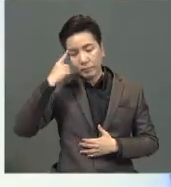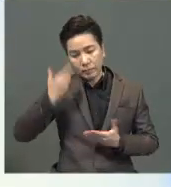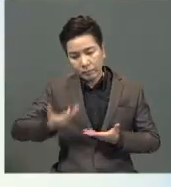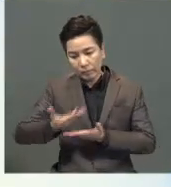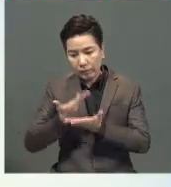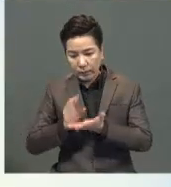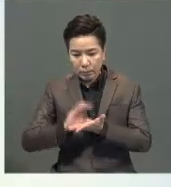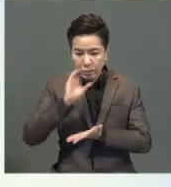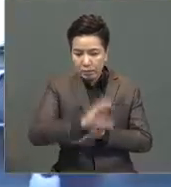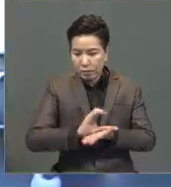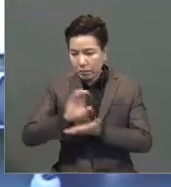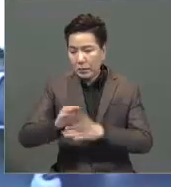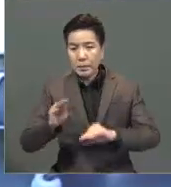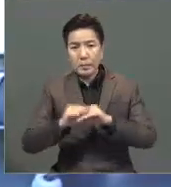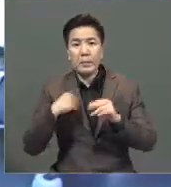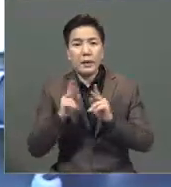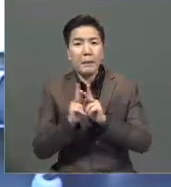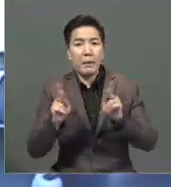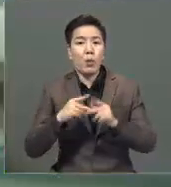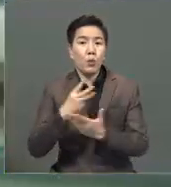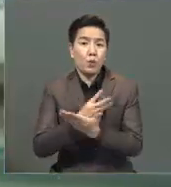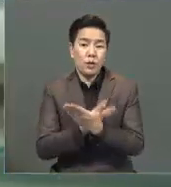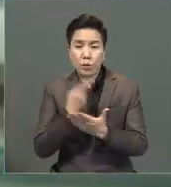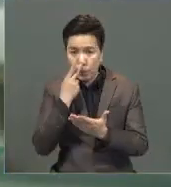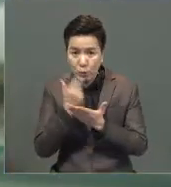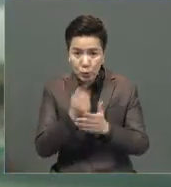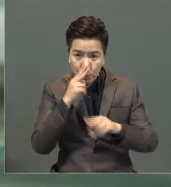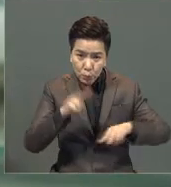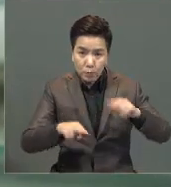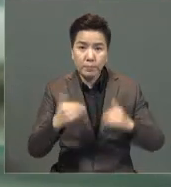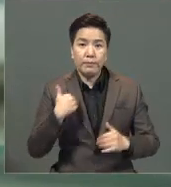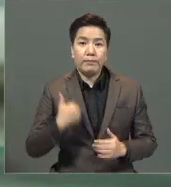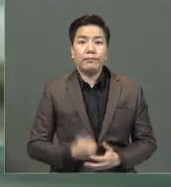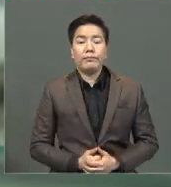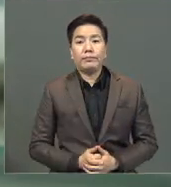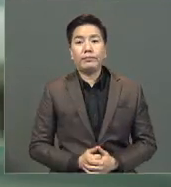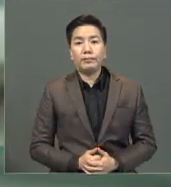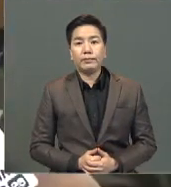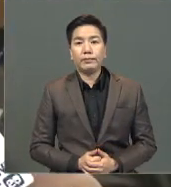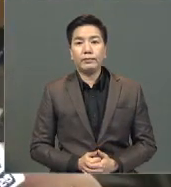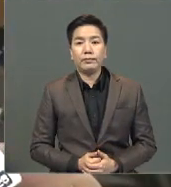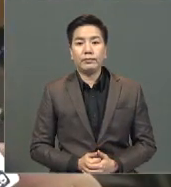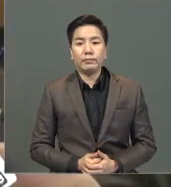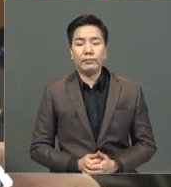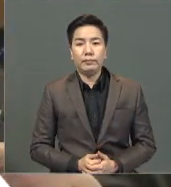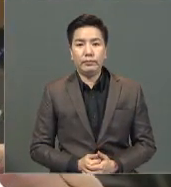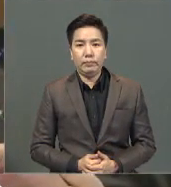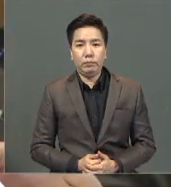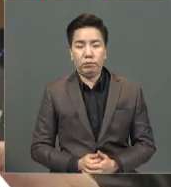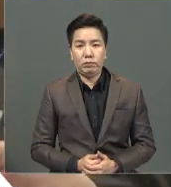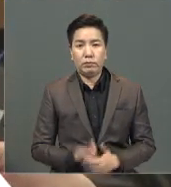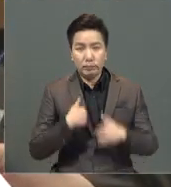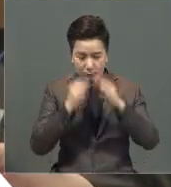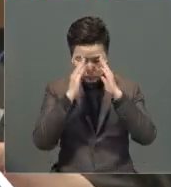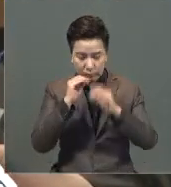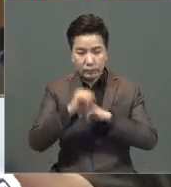พิจารณาเพิ่มเติมโดยมีคณะกรรมการวิชาการที่จะเข้ามาดูแลครับพี่ตะกร้ายังตั้งใจให้